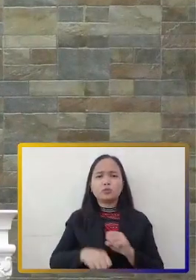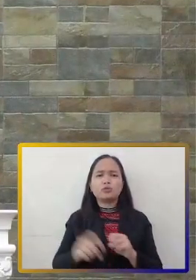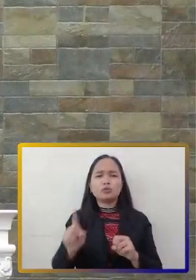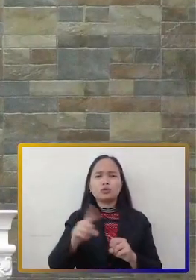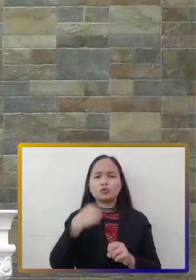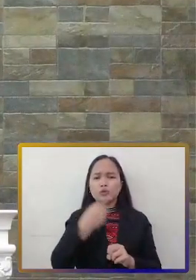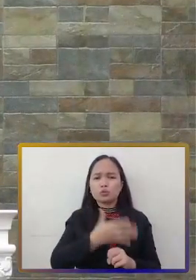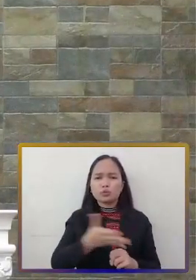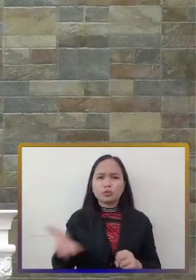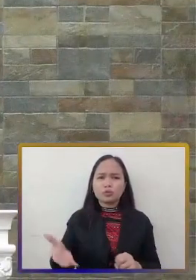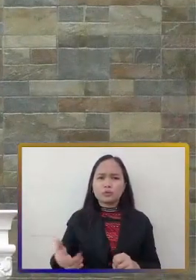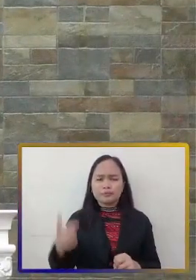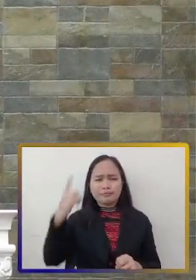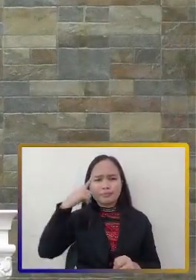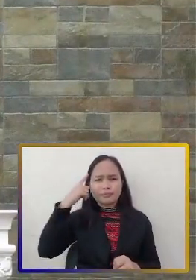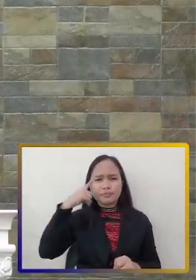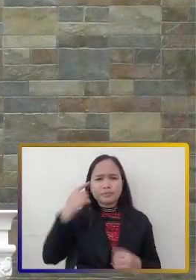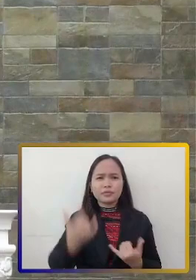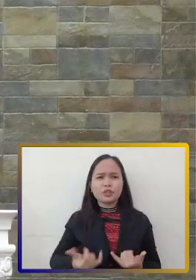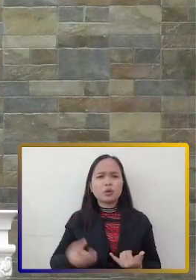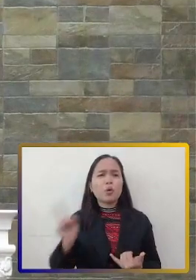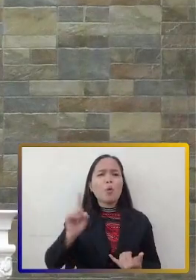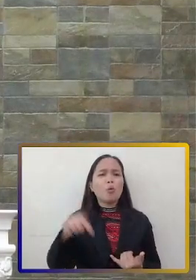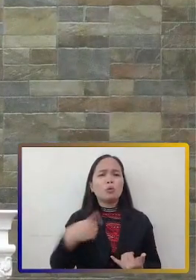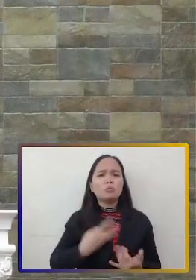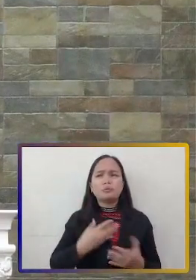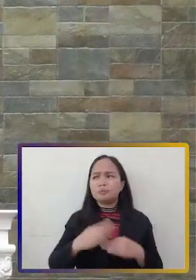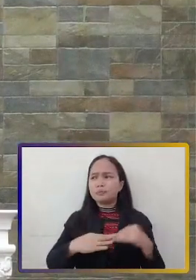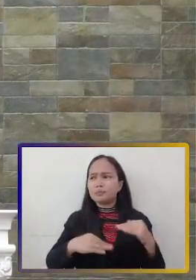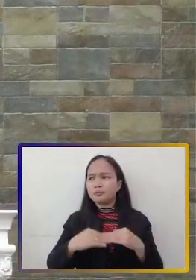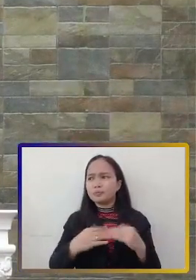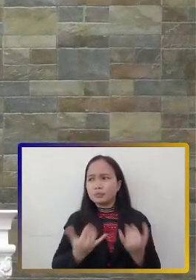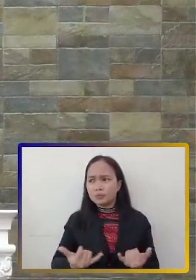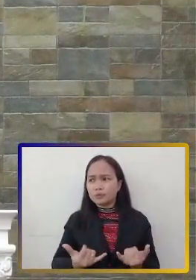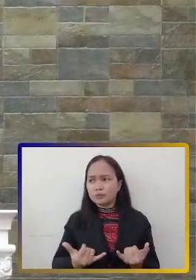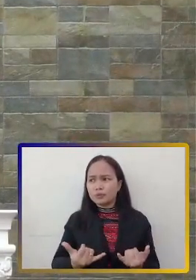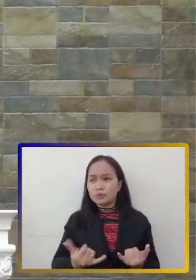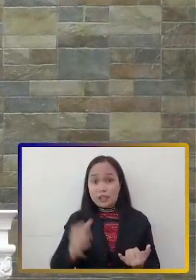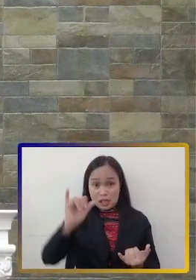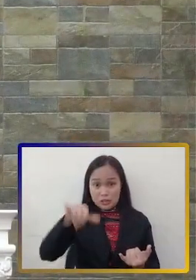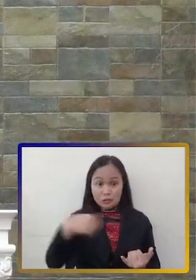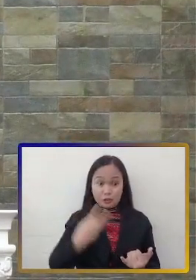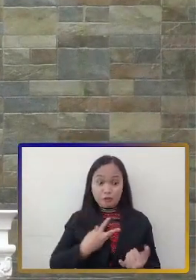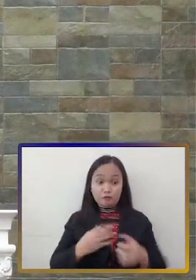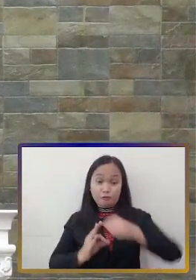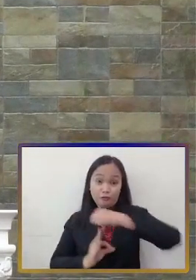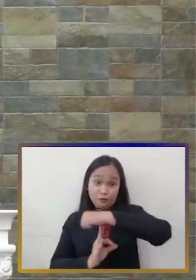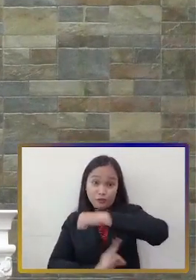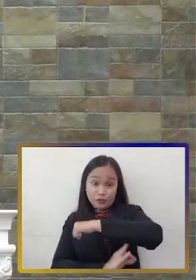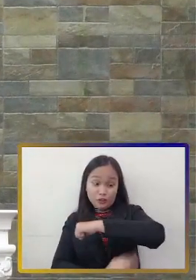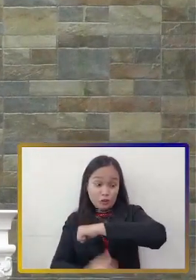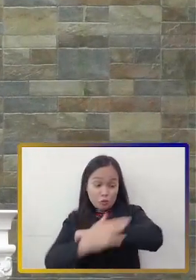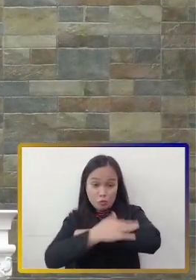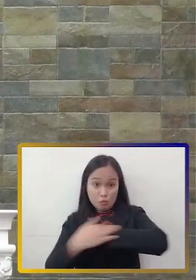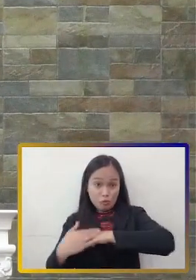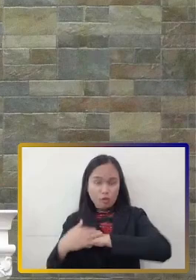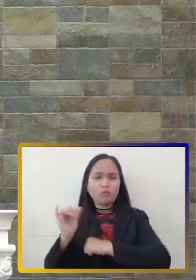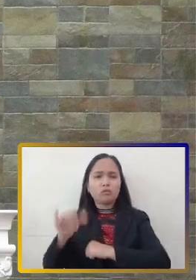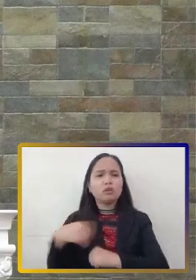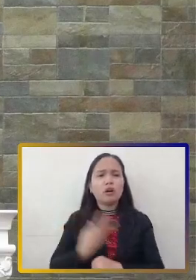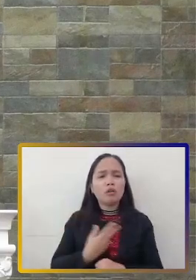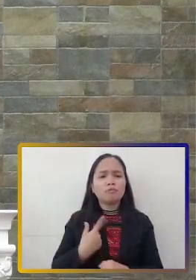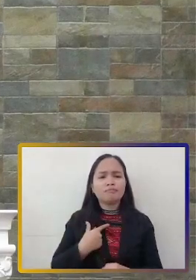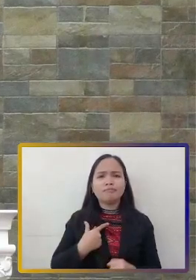ngayon, kapatid, isipin po natin ngayon, anong binibuild natin? Nandiyan yung pundasyon. Nandito na kayo simbahan na ito, mga kapatid, maraming beses na